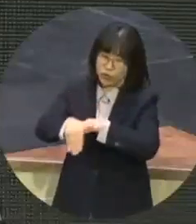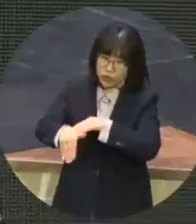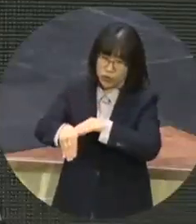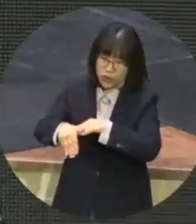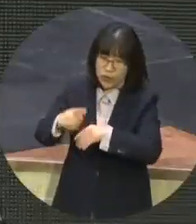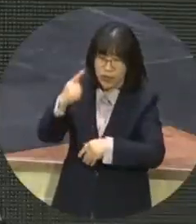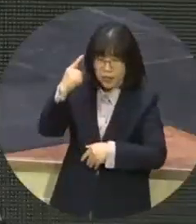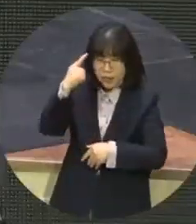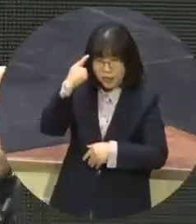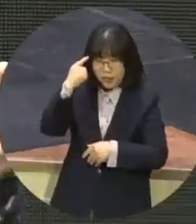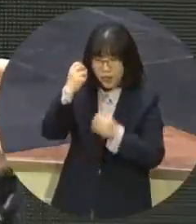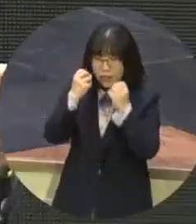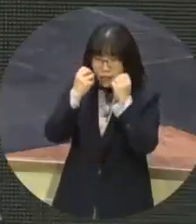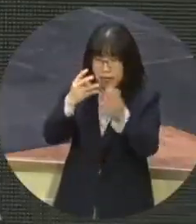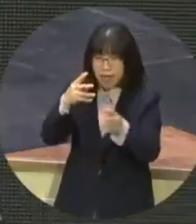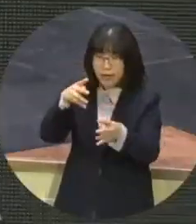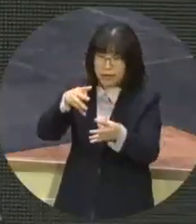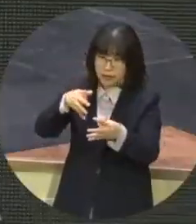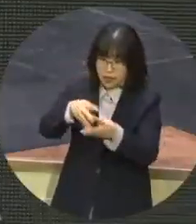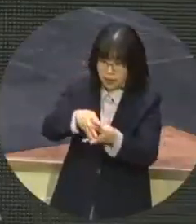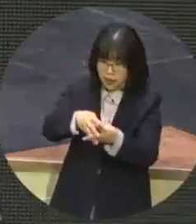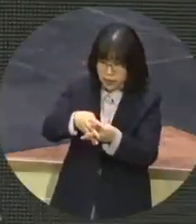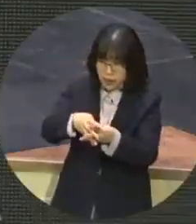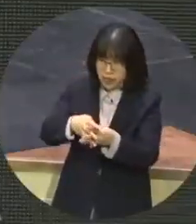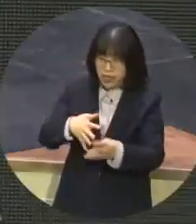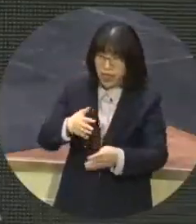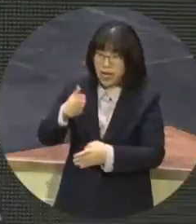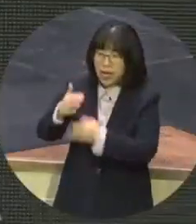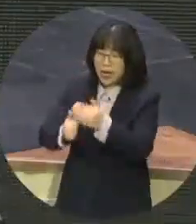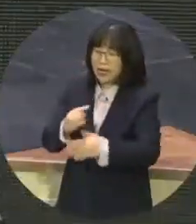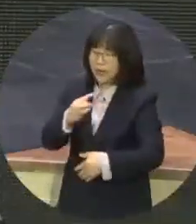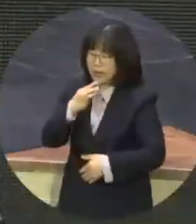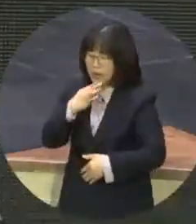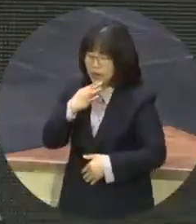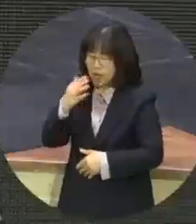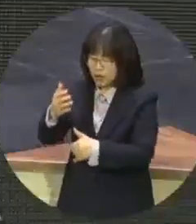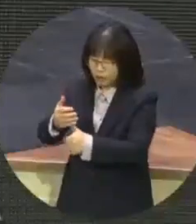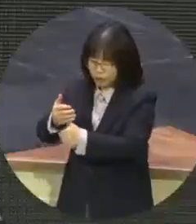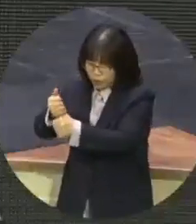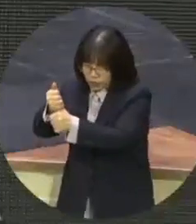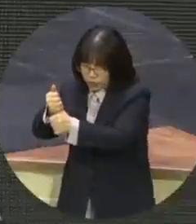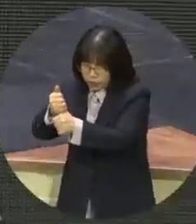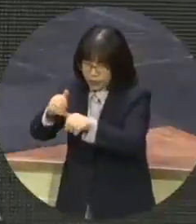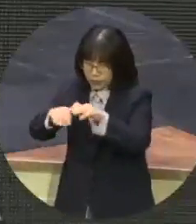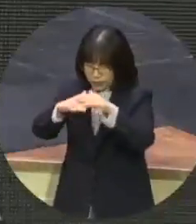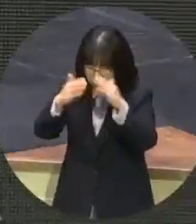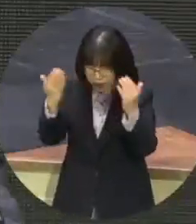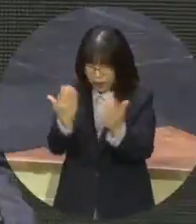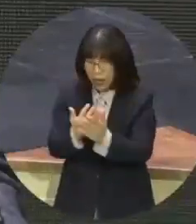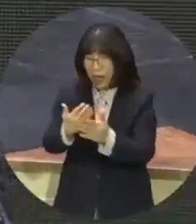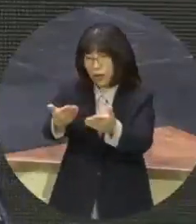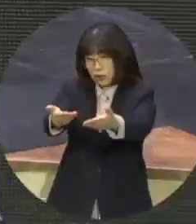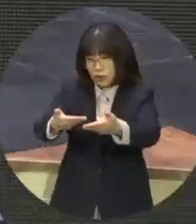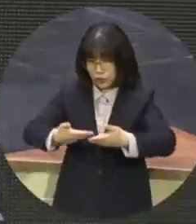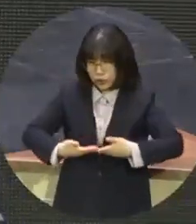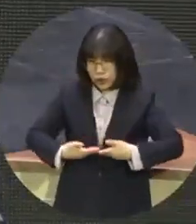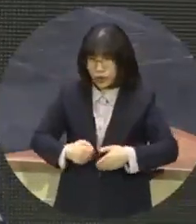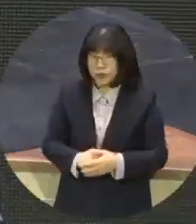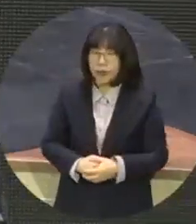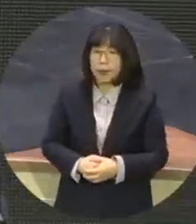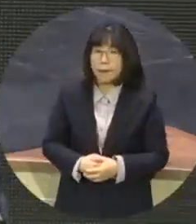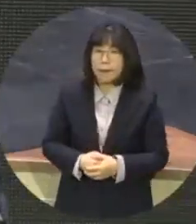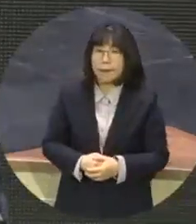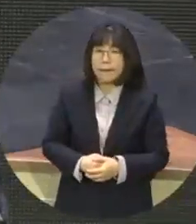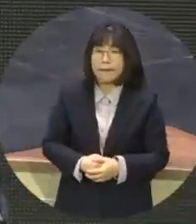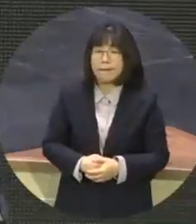분만 딱 가지고 있으면 다 하나님이 주신다니까요. 언약만 잡고 있으면 하나님 다 허락해 주신다고요. 그래서 이